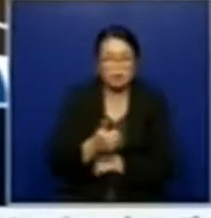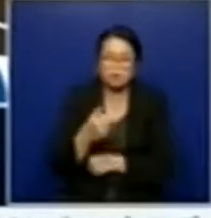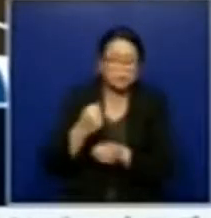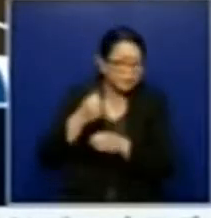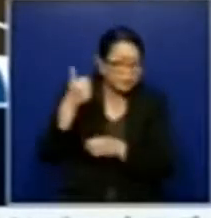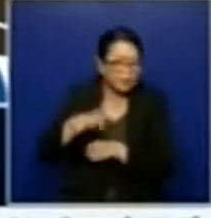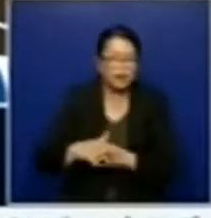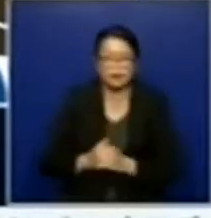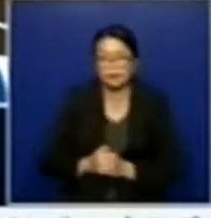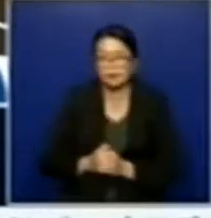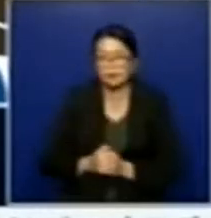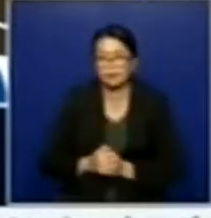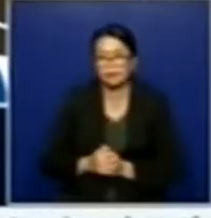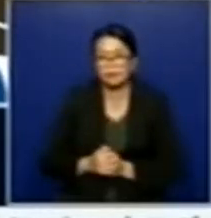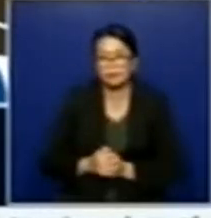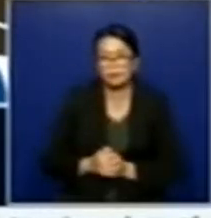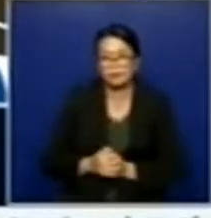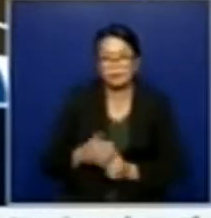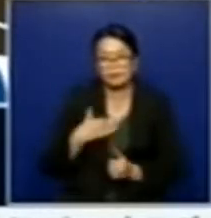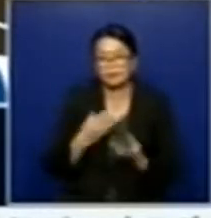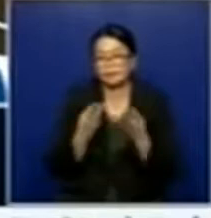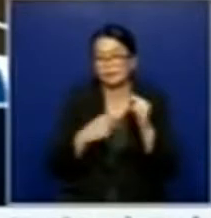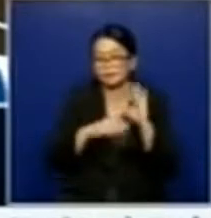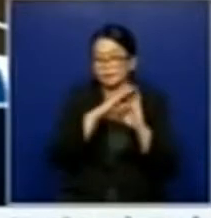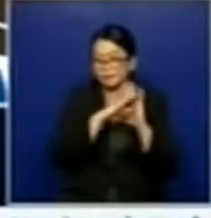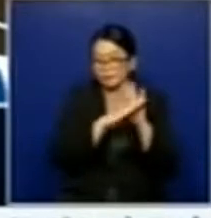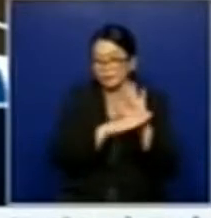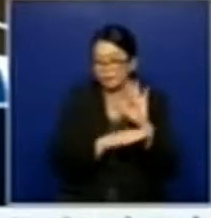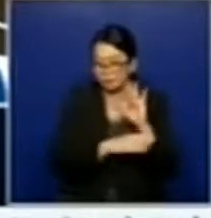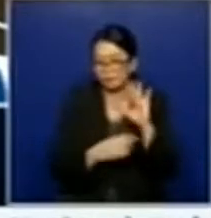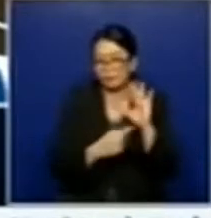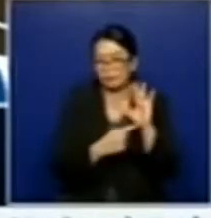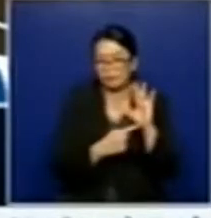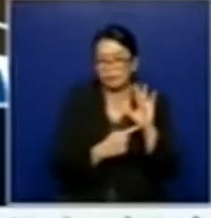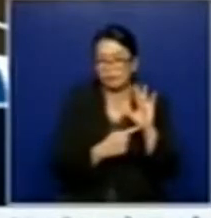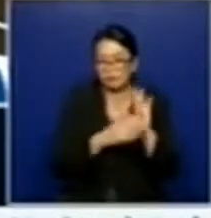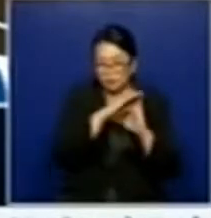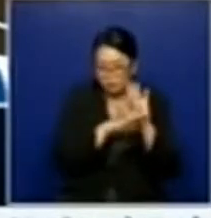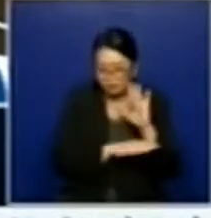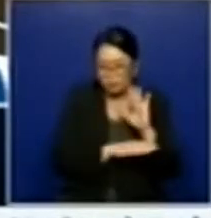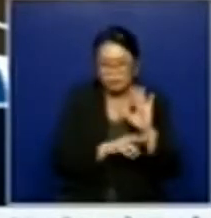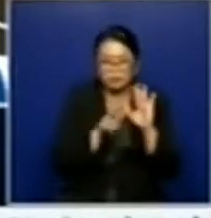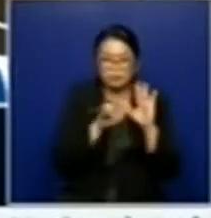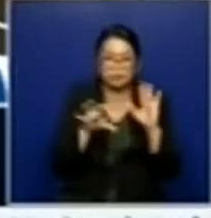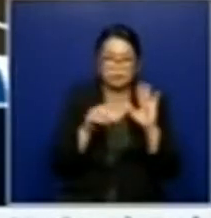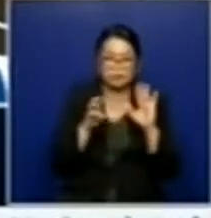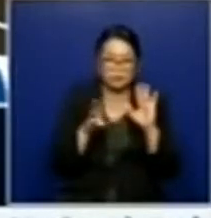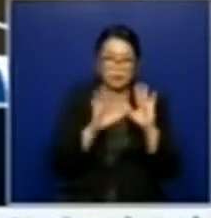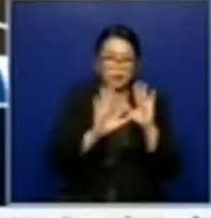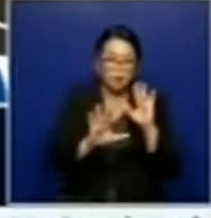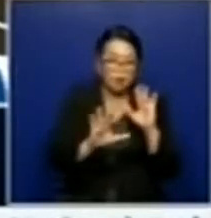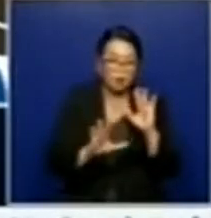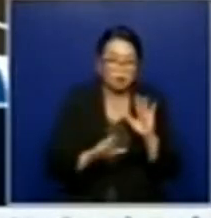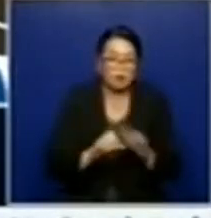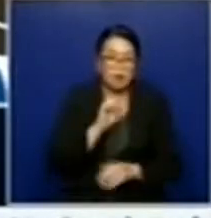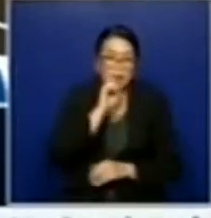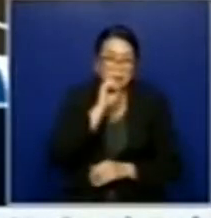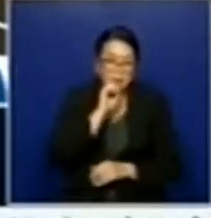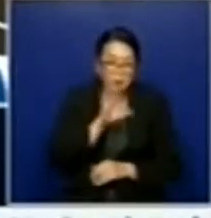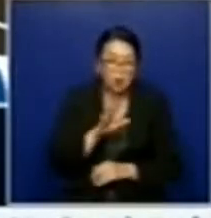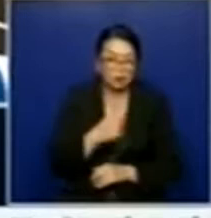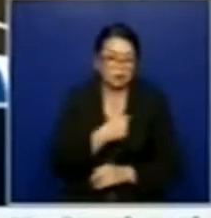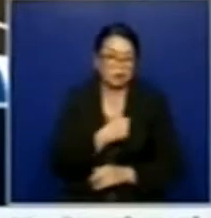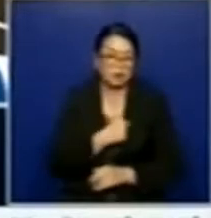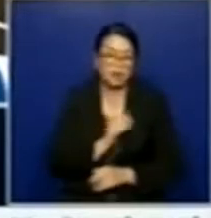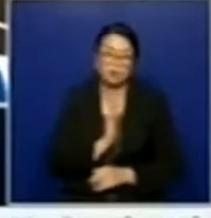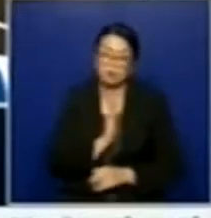นั้นรายละเอียดข้างในร่าง200มาตรา256ของท่านเนี่ยจะบอกกับประเทศนี้ครับว่าท่านมีความจริงใจ